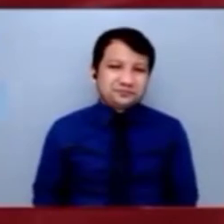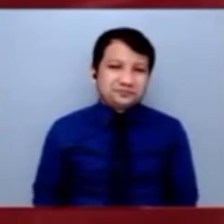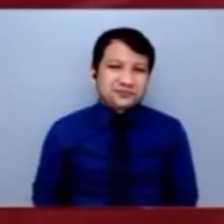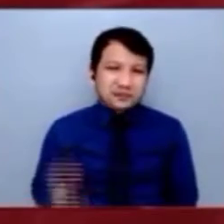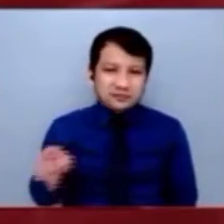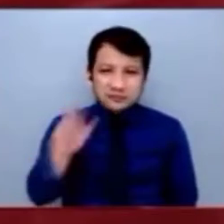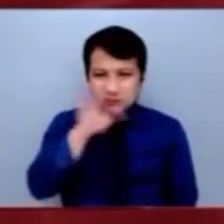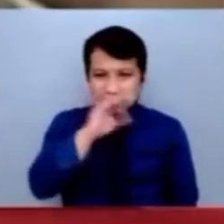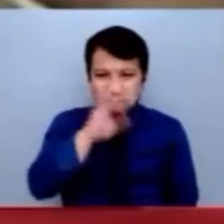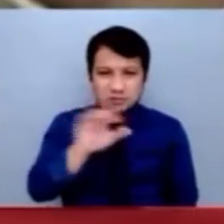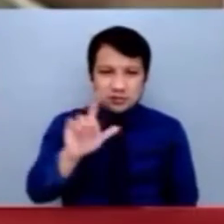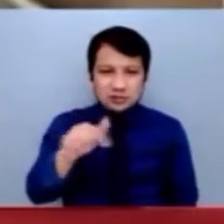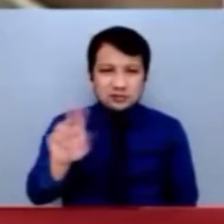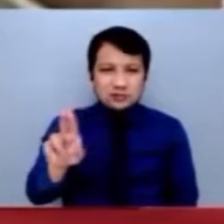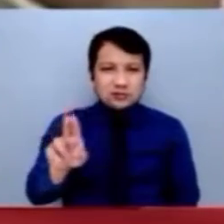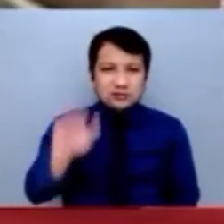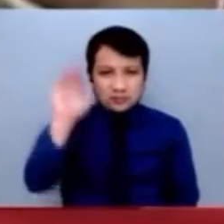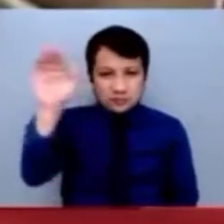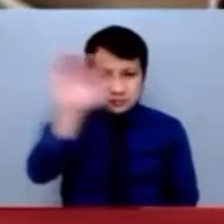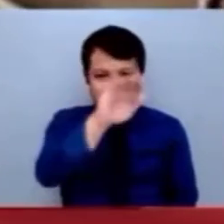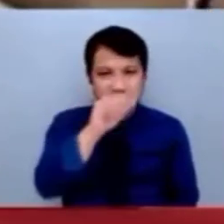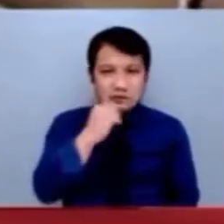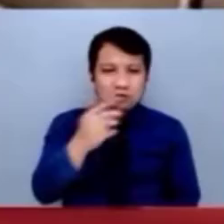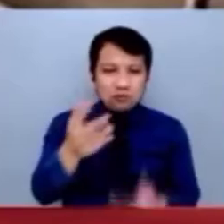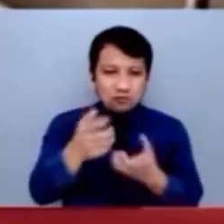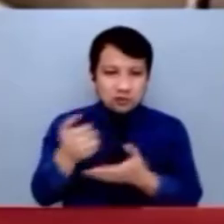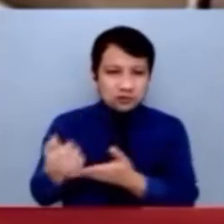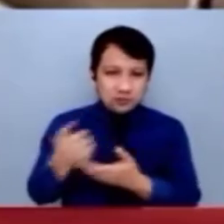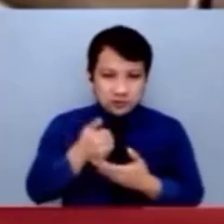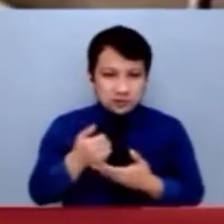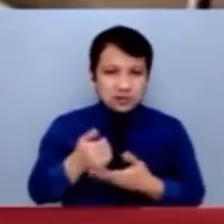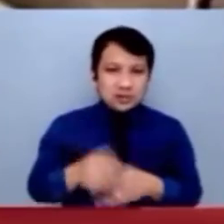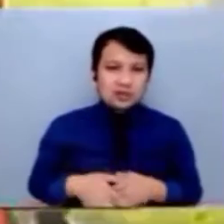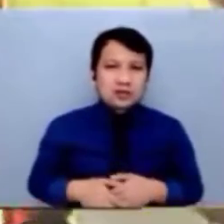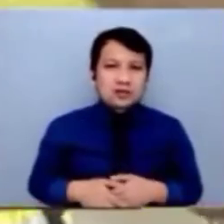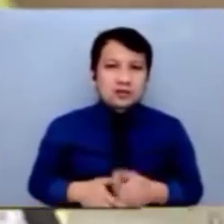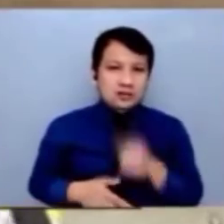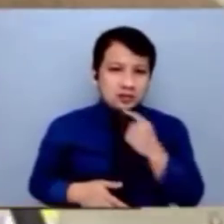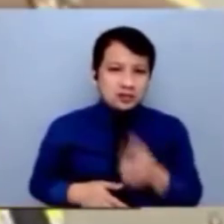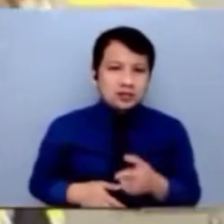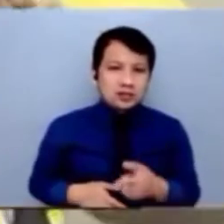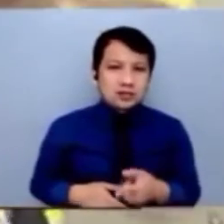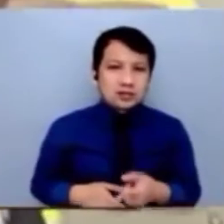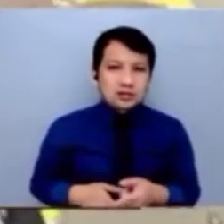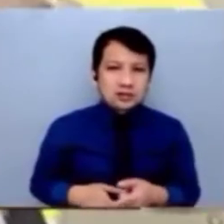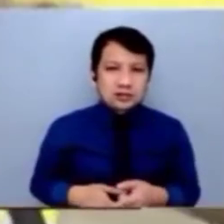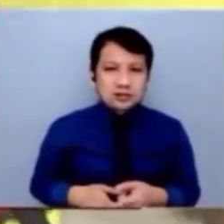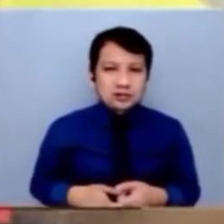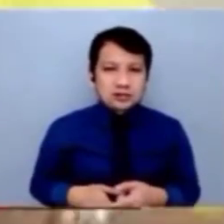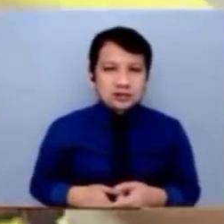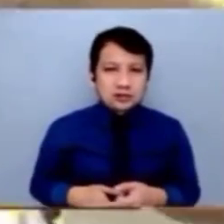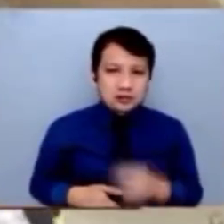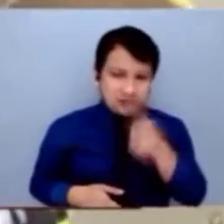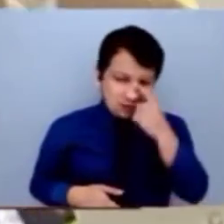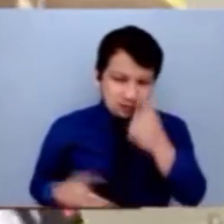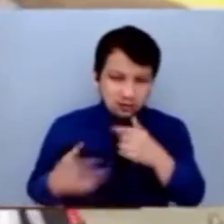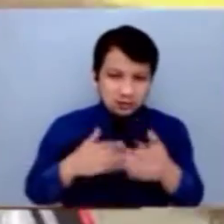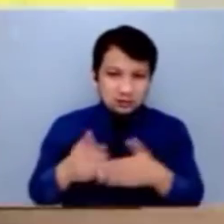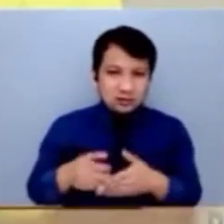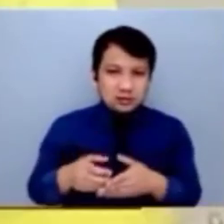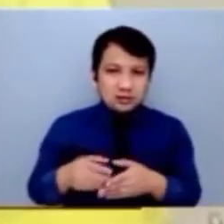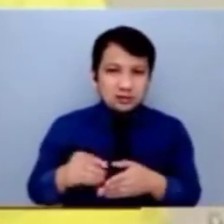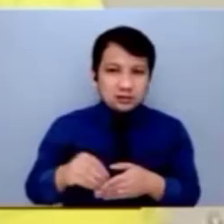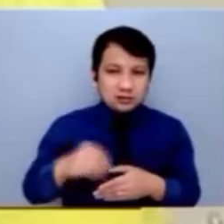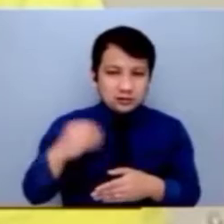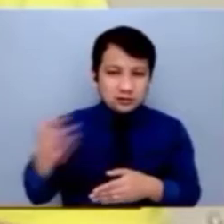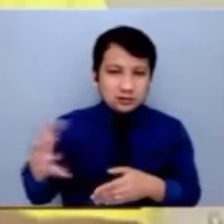LGU naman, may panawagan sa mga gustong mag-donate. Relief at your doorstep. Hindi yung relief